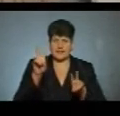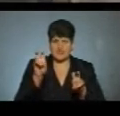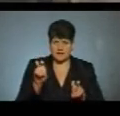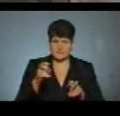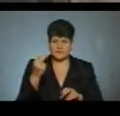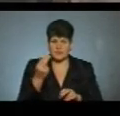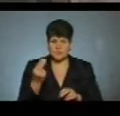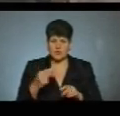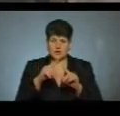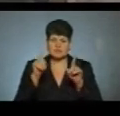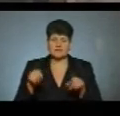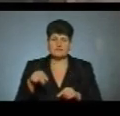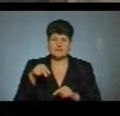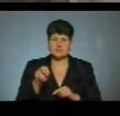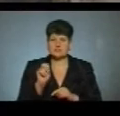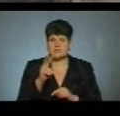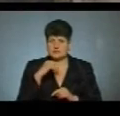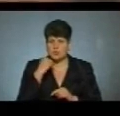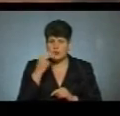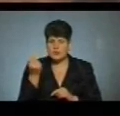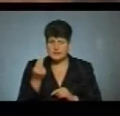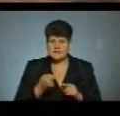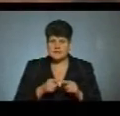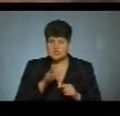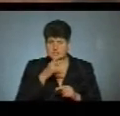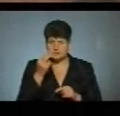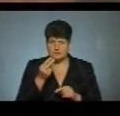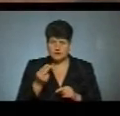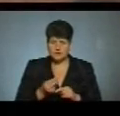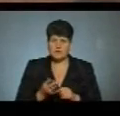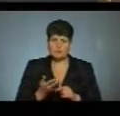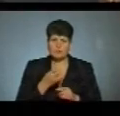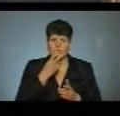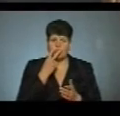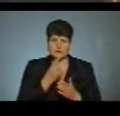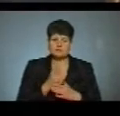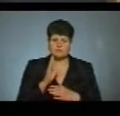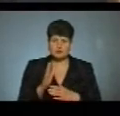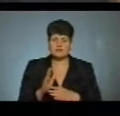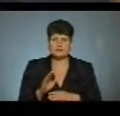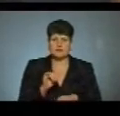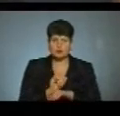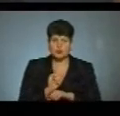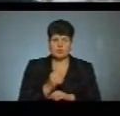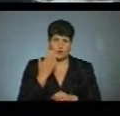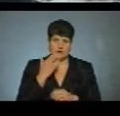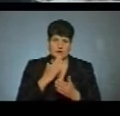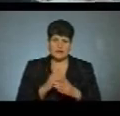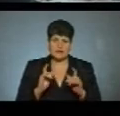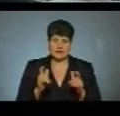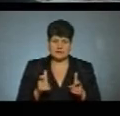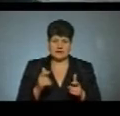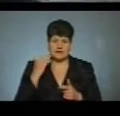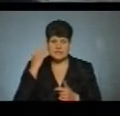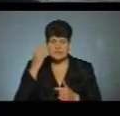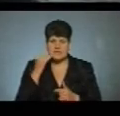пише картини з 2012-го. Картини, які за цей час написав, каже художник, показуватиме на балконі під час карантину. Ідея сама